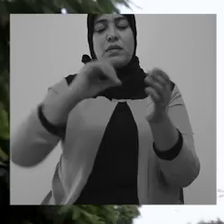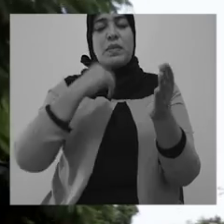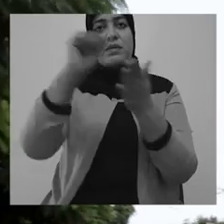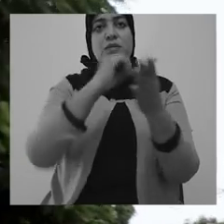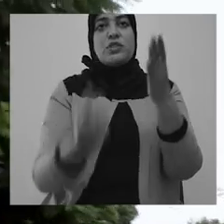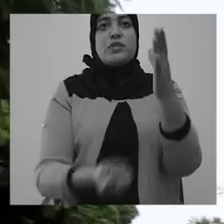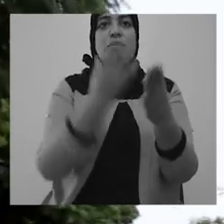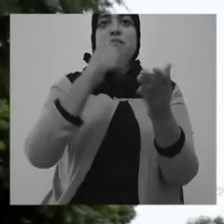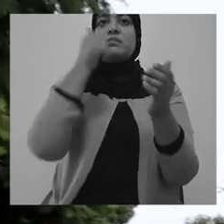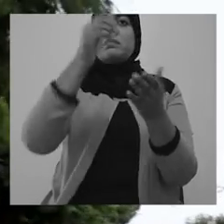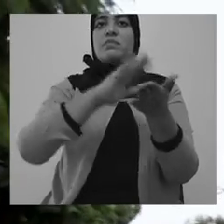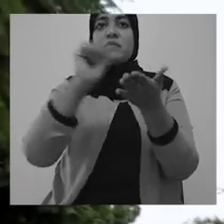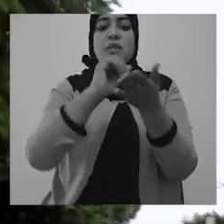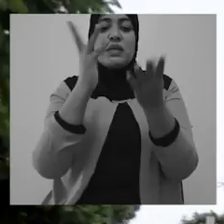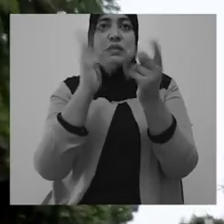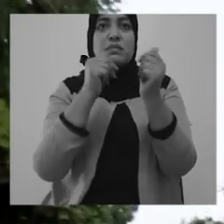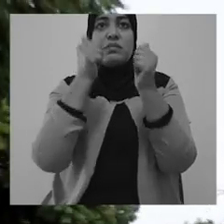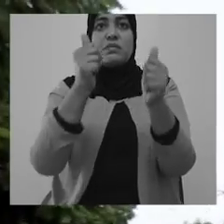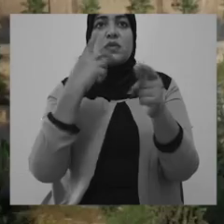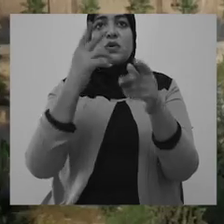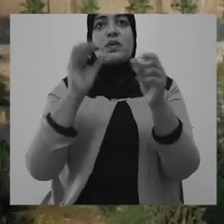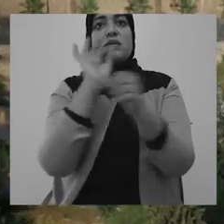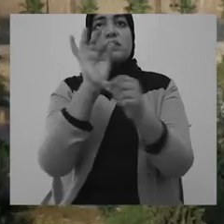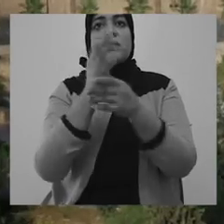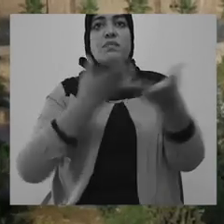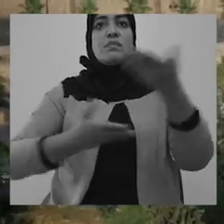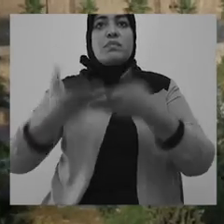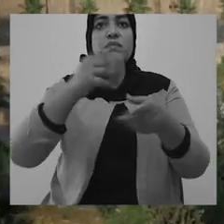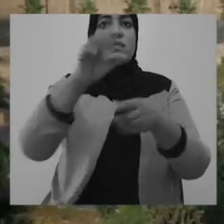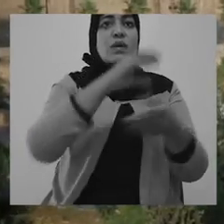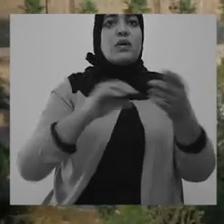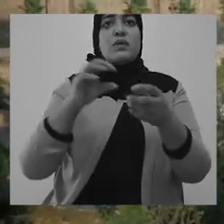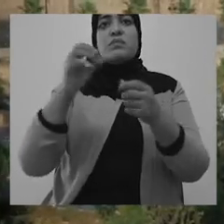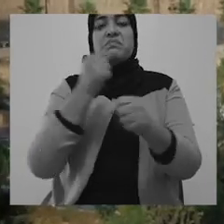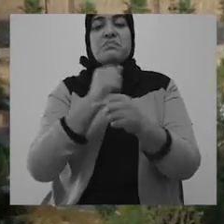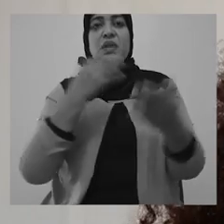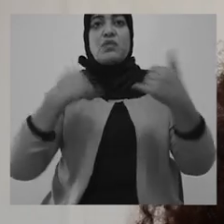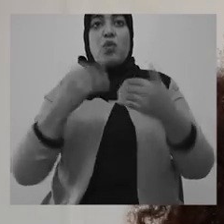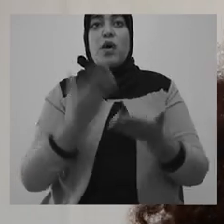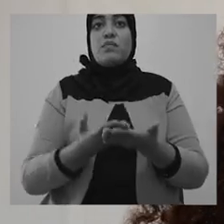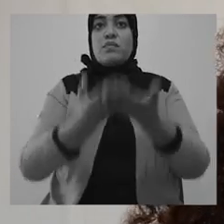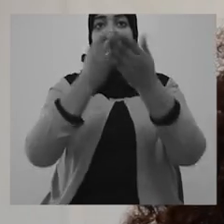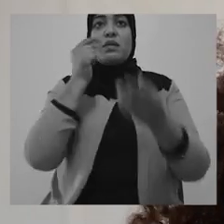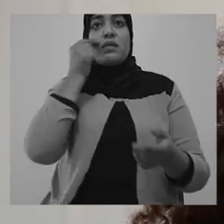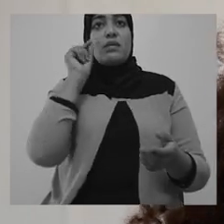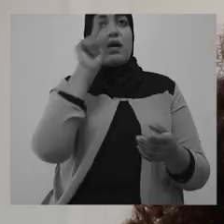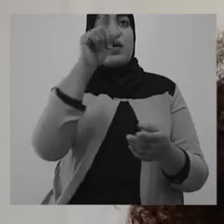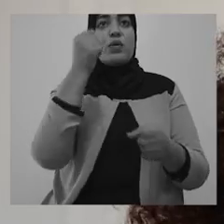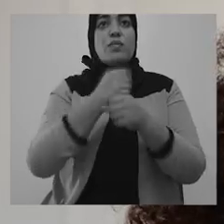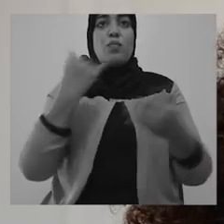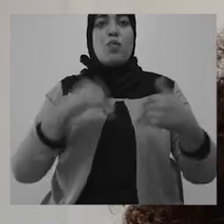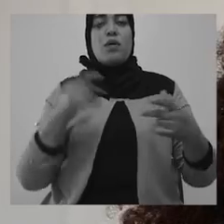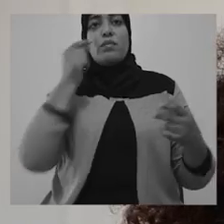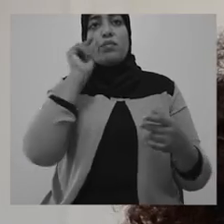aspirent en fait à tous les États à plus de changements et à plus de participation des citoyens. Et parmi ces citoyens, il y a les